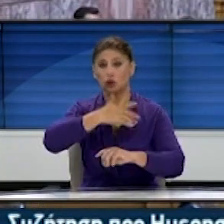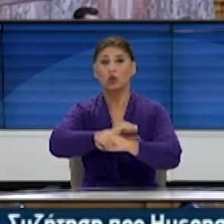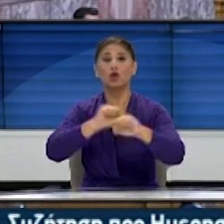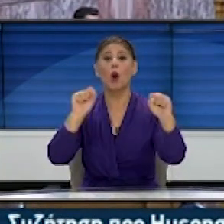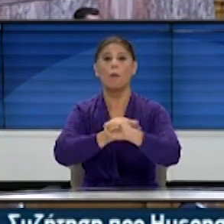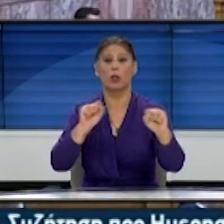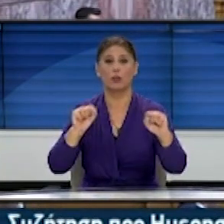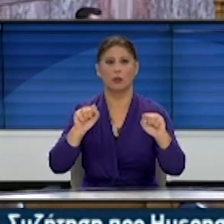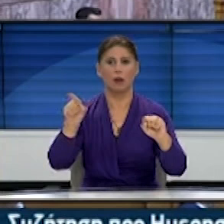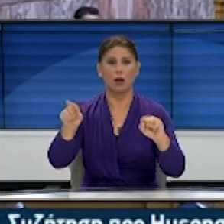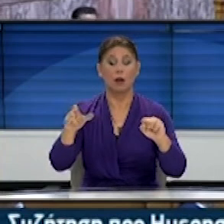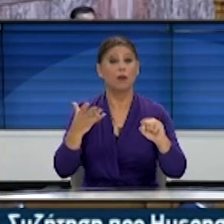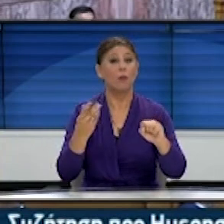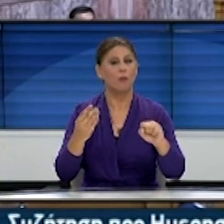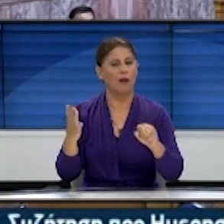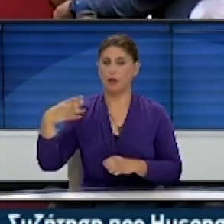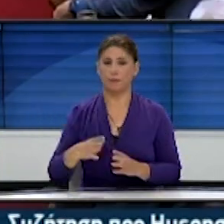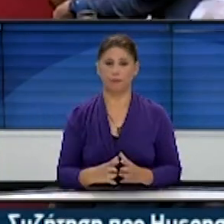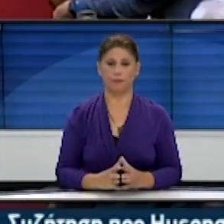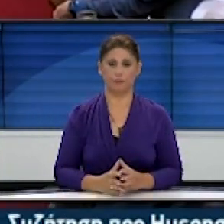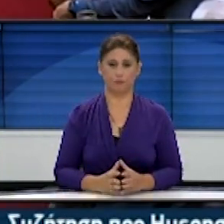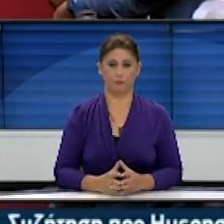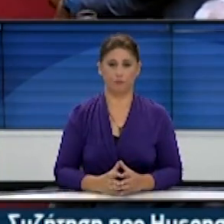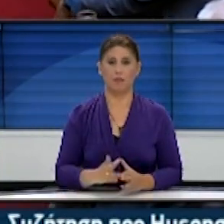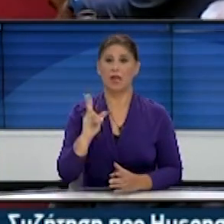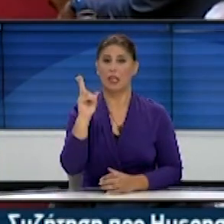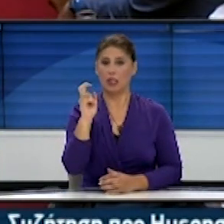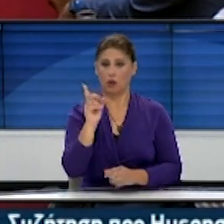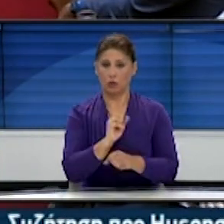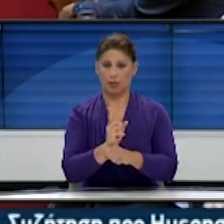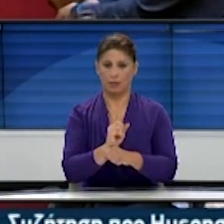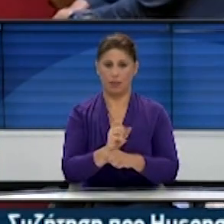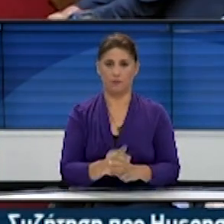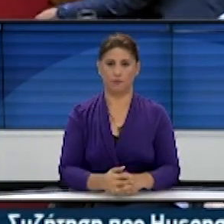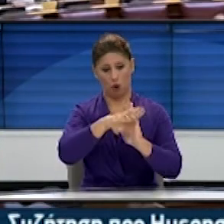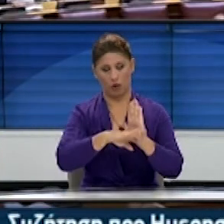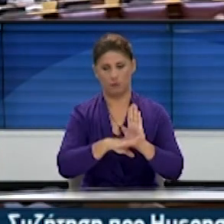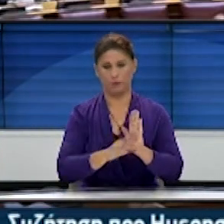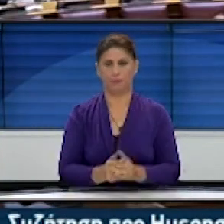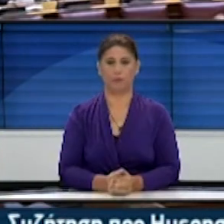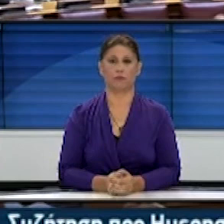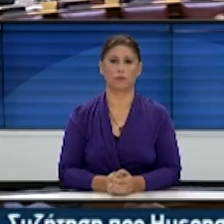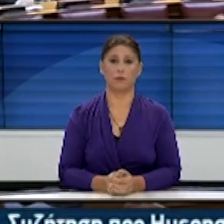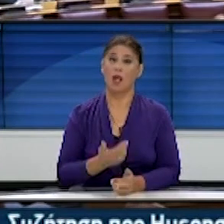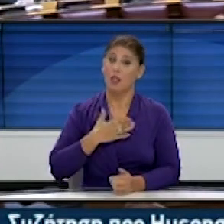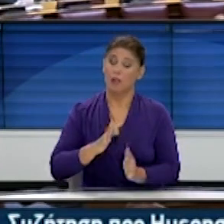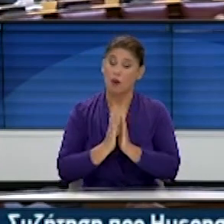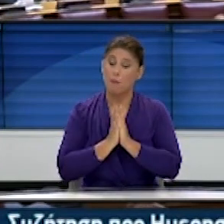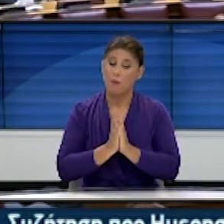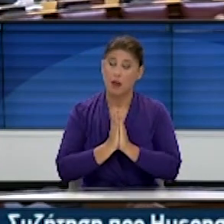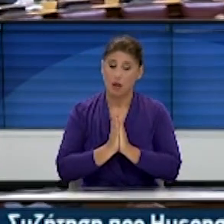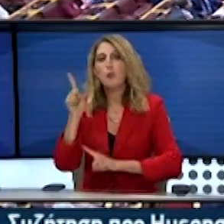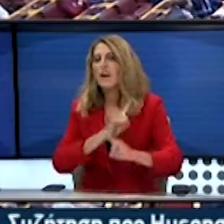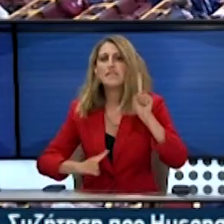Σήμερα να πούμε ότι συνεδριάζει η Πολιτική Επιτροπή της Νέας Δημοκρατίας και ο Κυριάκος Μητσοτάκης σε αυτή την τελευταία συνεδρίαση